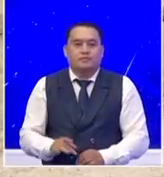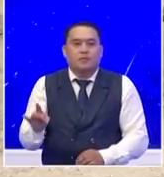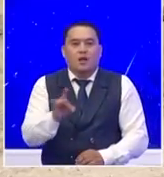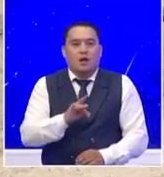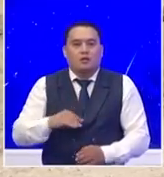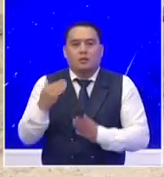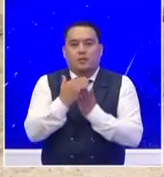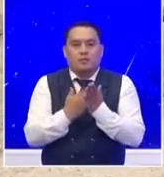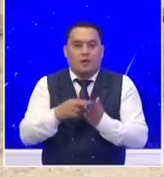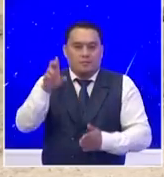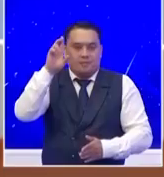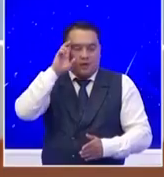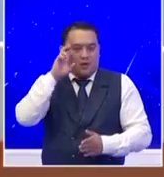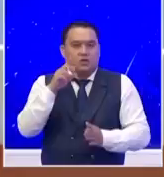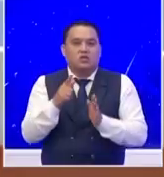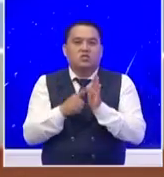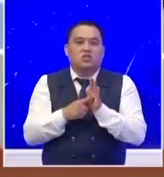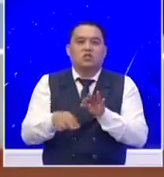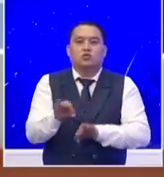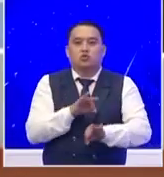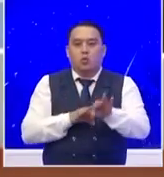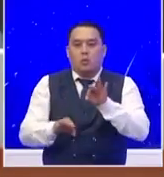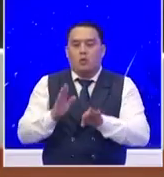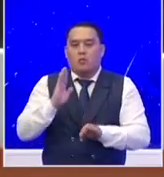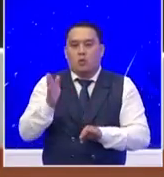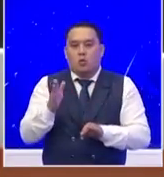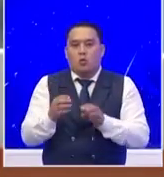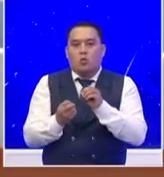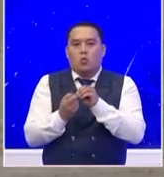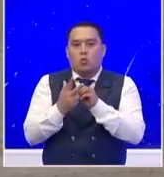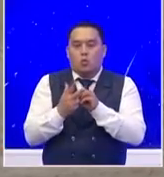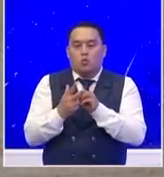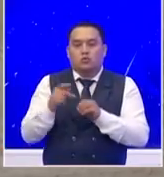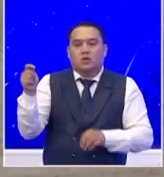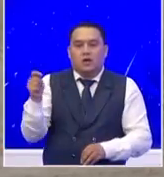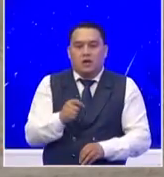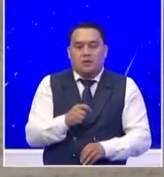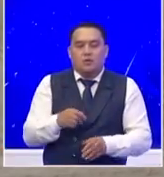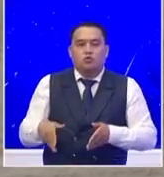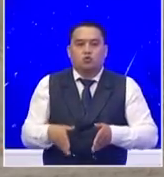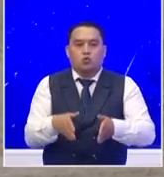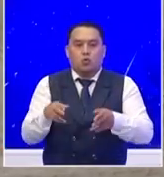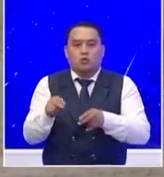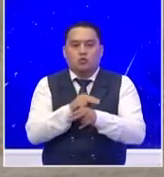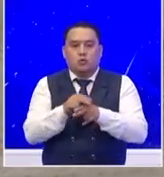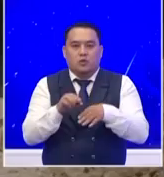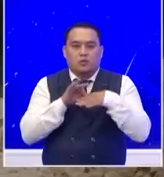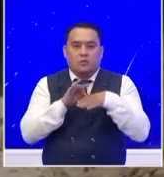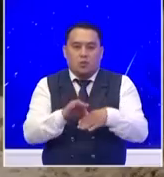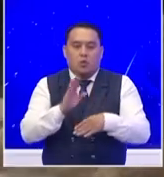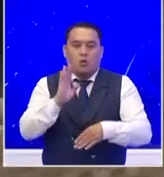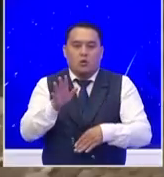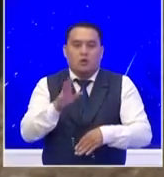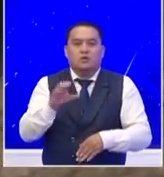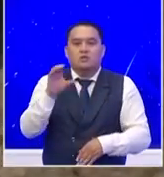мемлекет бағдарламасымен осы жылы 7 жоба іске аспақ. 13 елді мекеннің кірме және ішкі жолдарына жөндеу жұмыстары жүргізіліп,